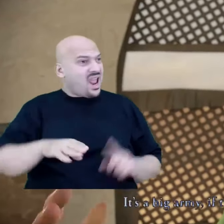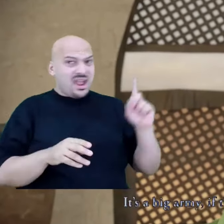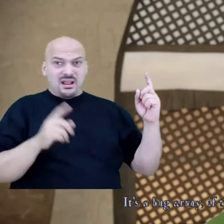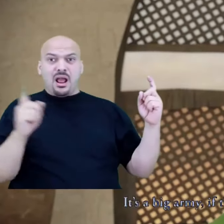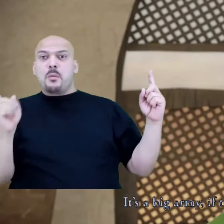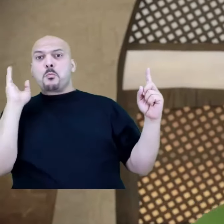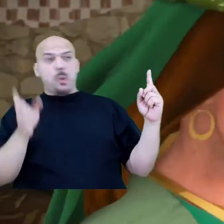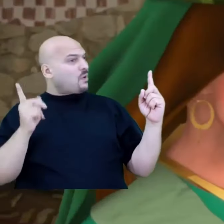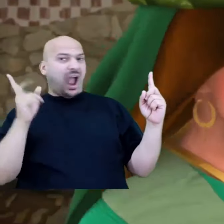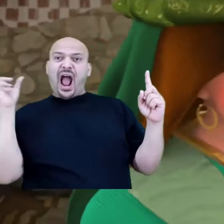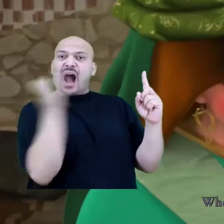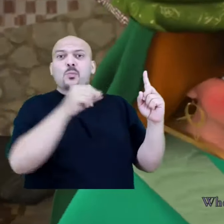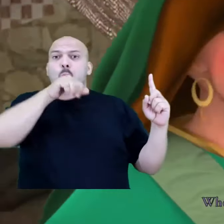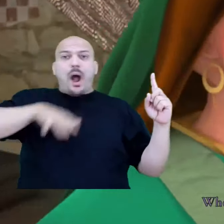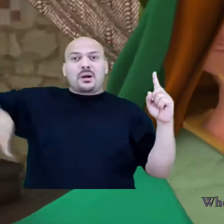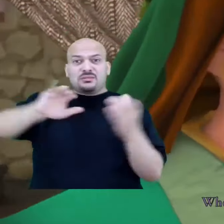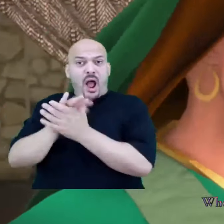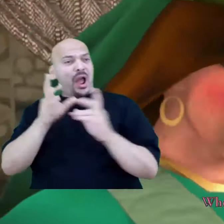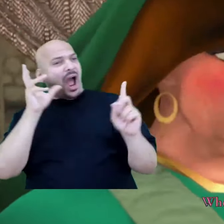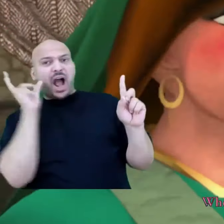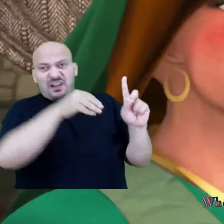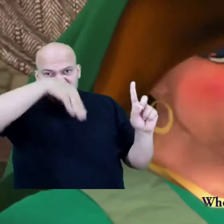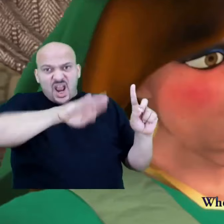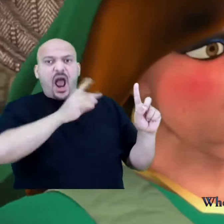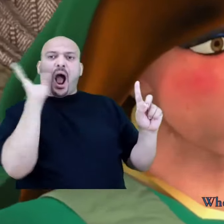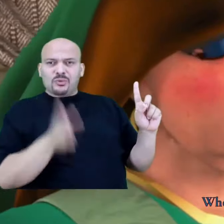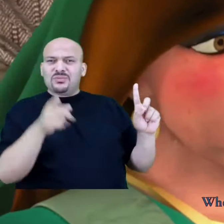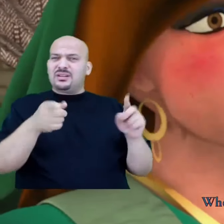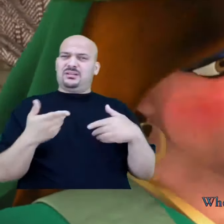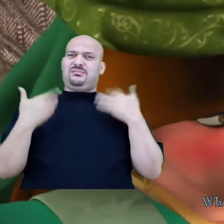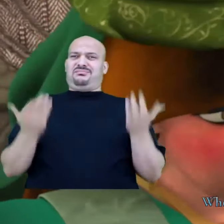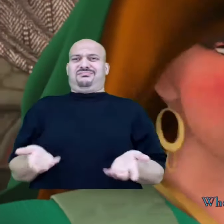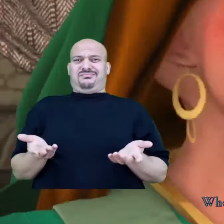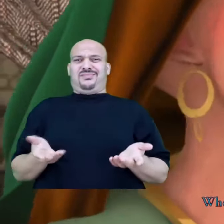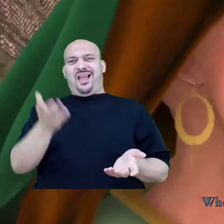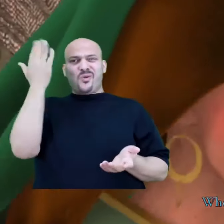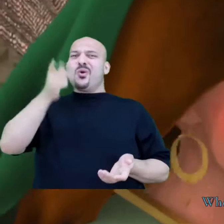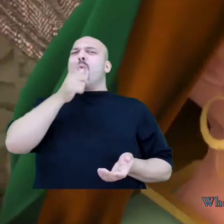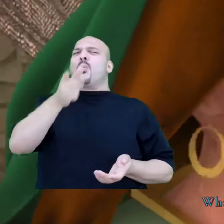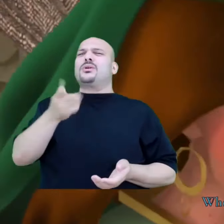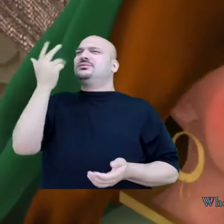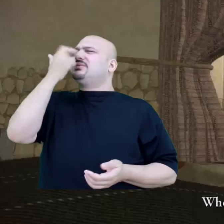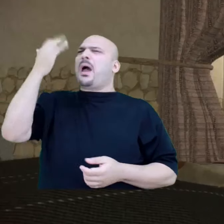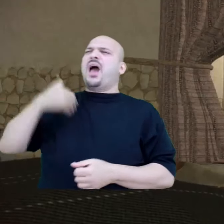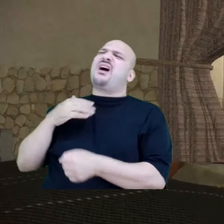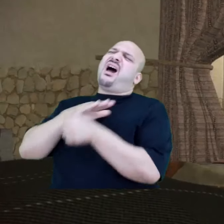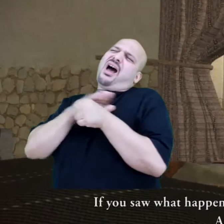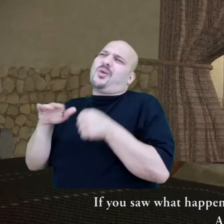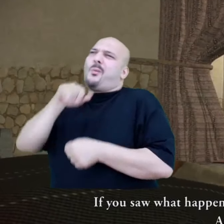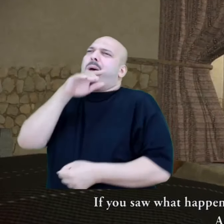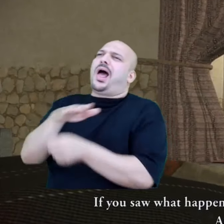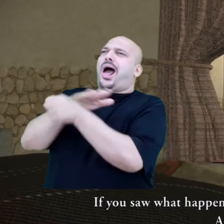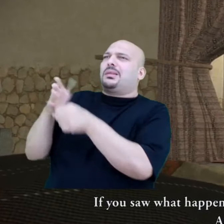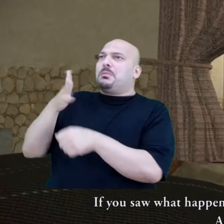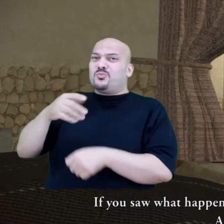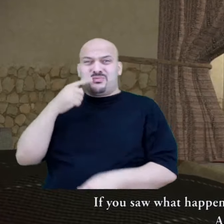لسحقوها سحقا. واينما كنت تقول يا رجل، الم تعد بقطع رقاب هؤلاء؟ انك